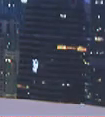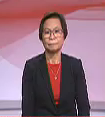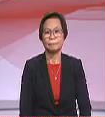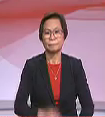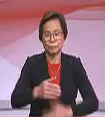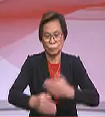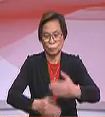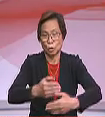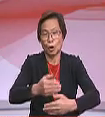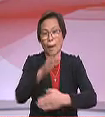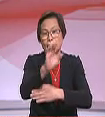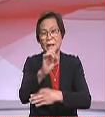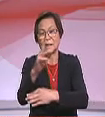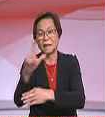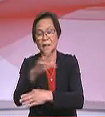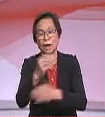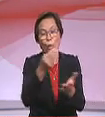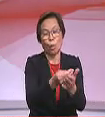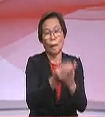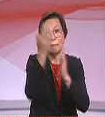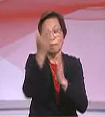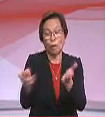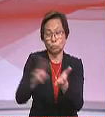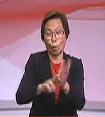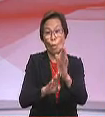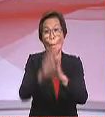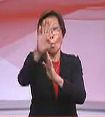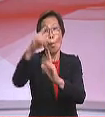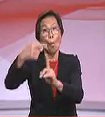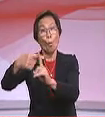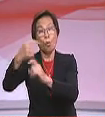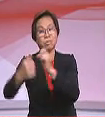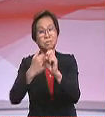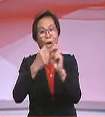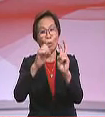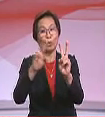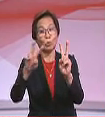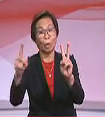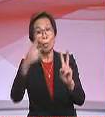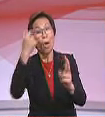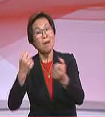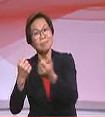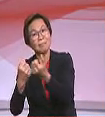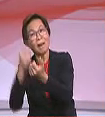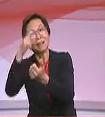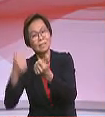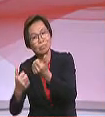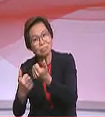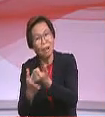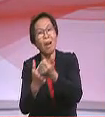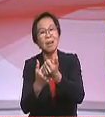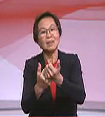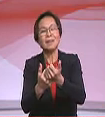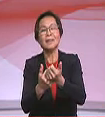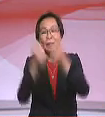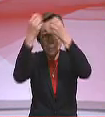Prestasi bursa saham dan ringgit dijangka akan terus mencatat pertumbuhan positif tahun ini. Ia disokong langkah kerajaan mengisytiharkan